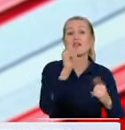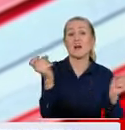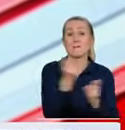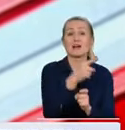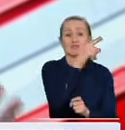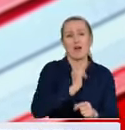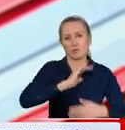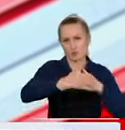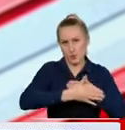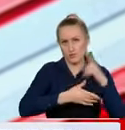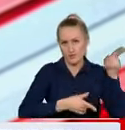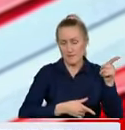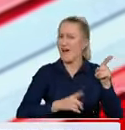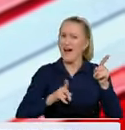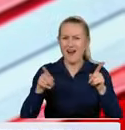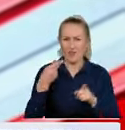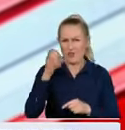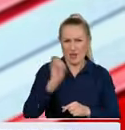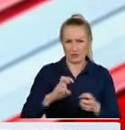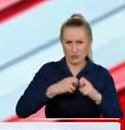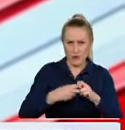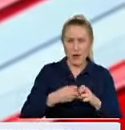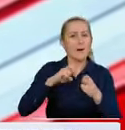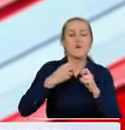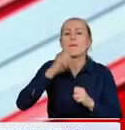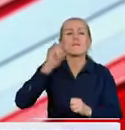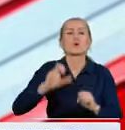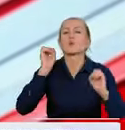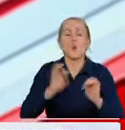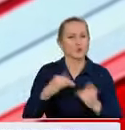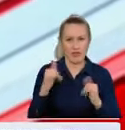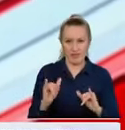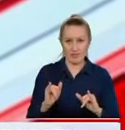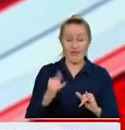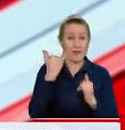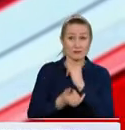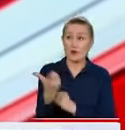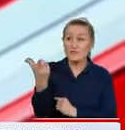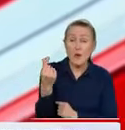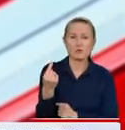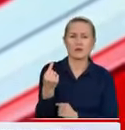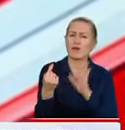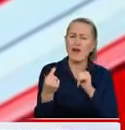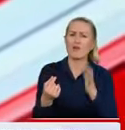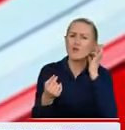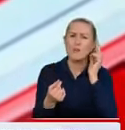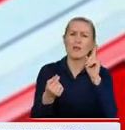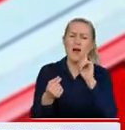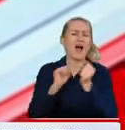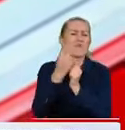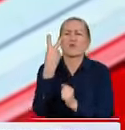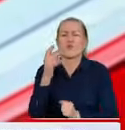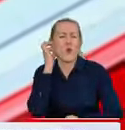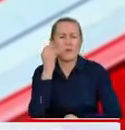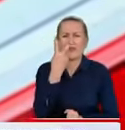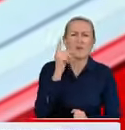ślub. Ale to nie jest największy problem. Problemem jest co innego. Jeżeli związek partnerski kobiety i mężczyzny, bądź dwóch kobiet, bądź dwóch